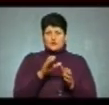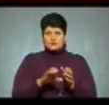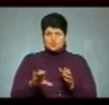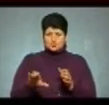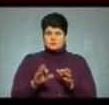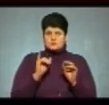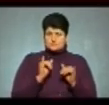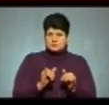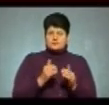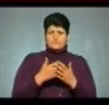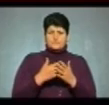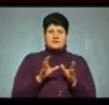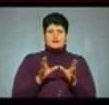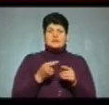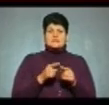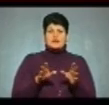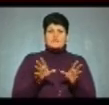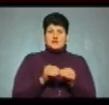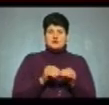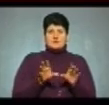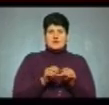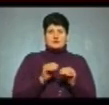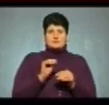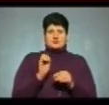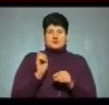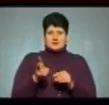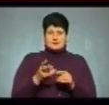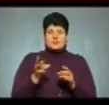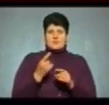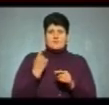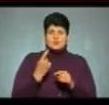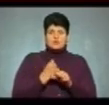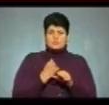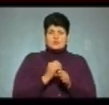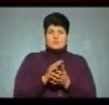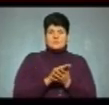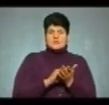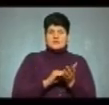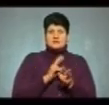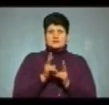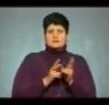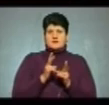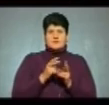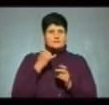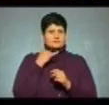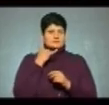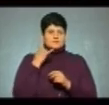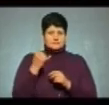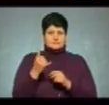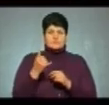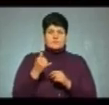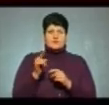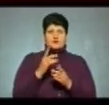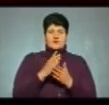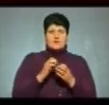непридатність. Це ми вирішуємо завжди спільно з балансоотримувачами. Тобто найперше, що зробити, так, це написати скаргу, або звернутися звернення за телефоном. Звернутися, що